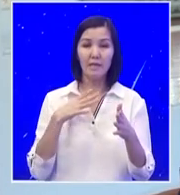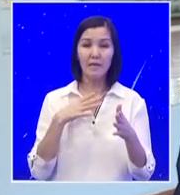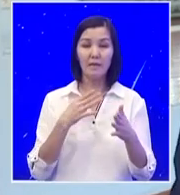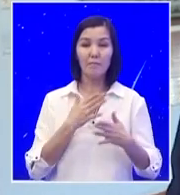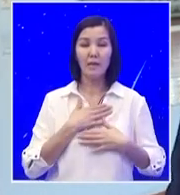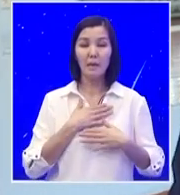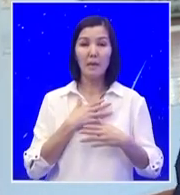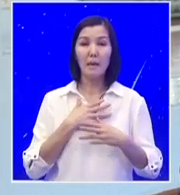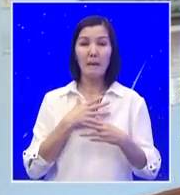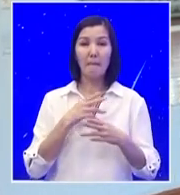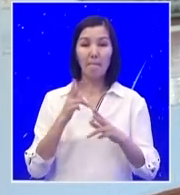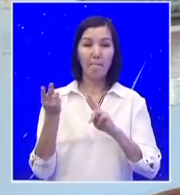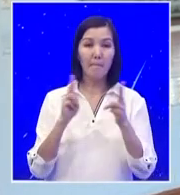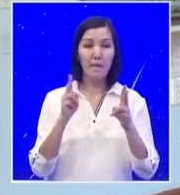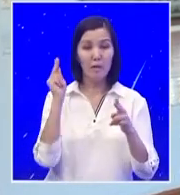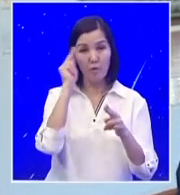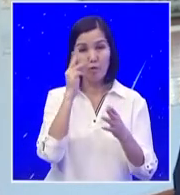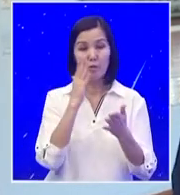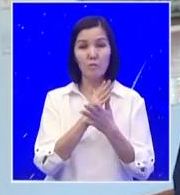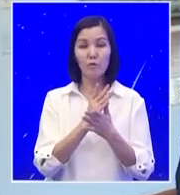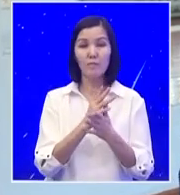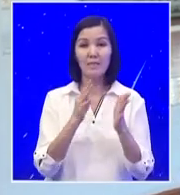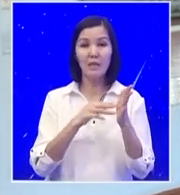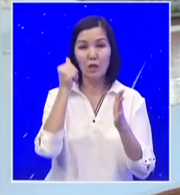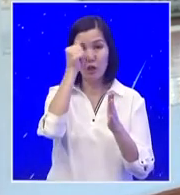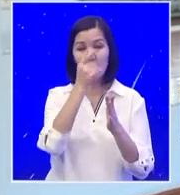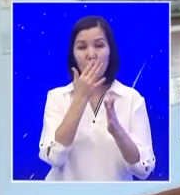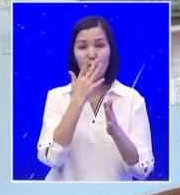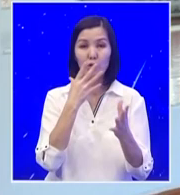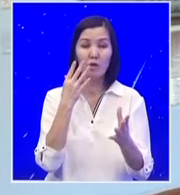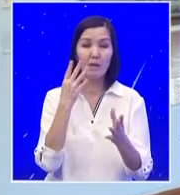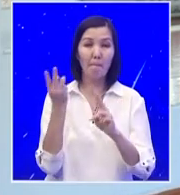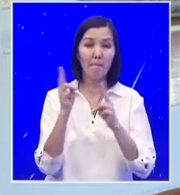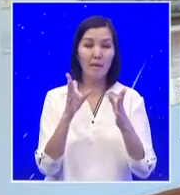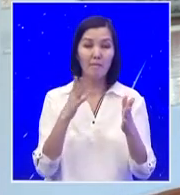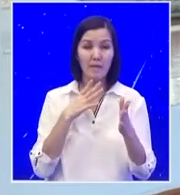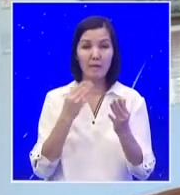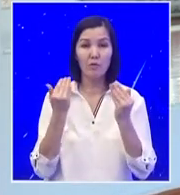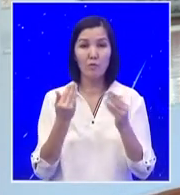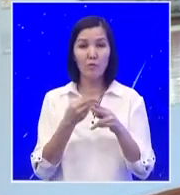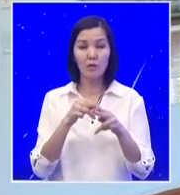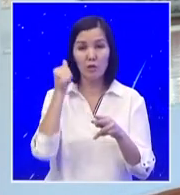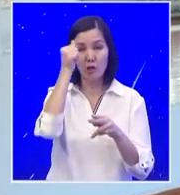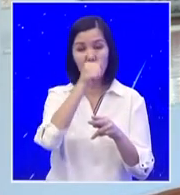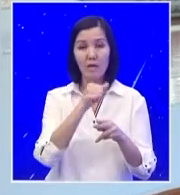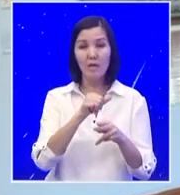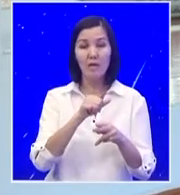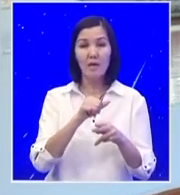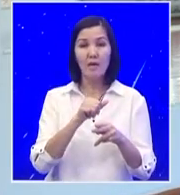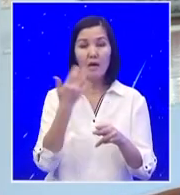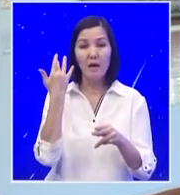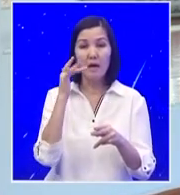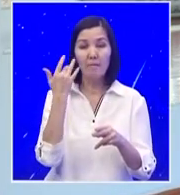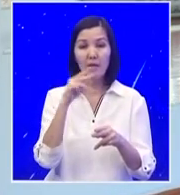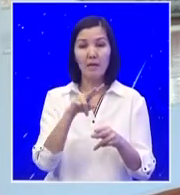жүрмін. Және 8 жыл бойы біз ұлттық билер биледік. Бірақ қазір осы жылы біз латинамерикалық